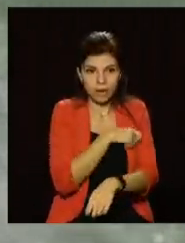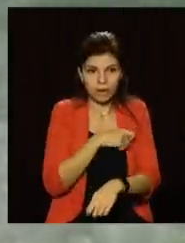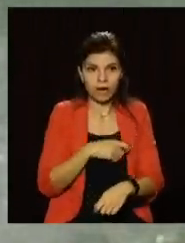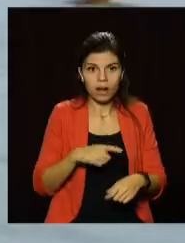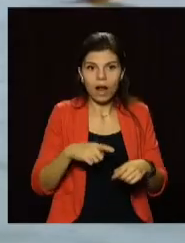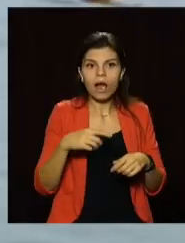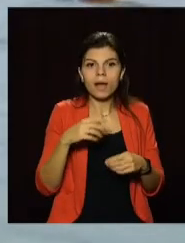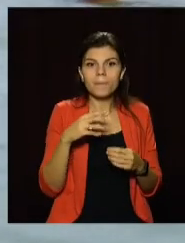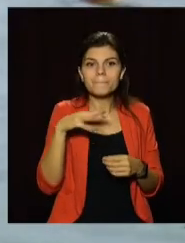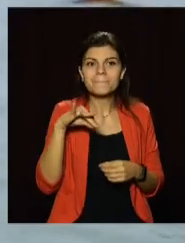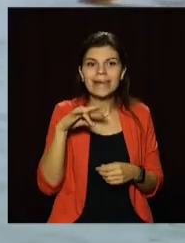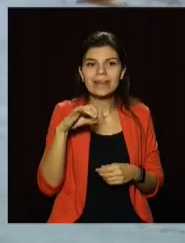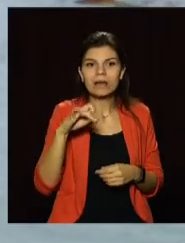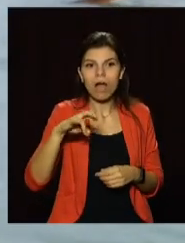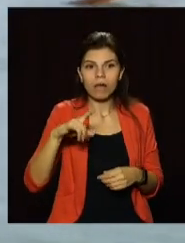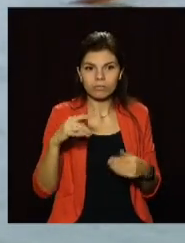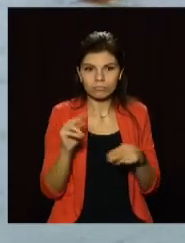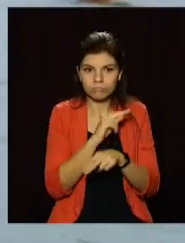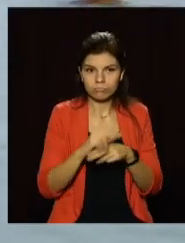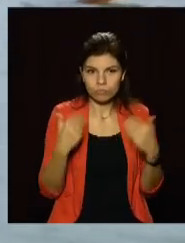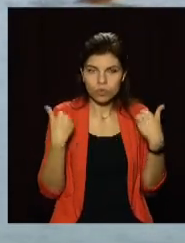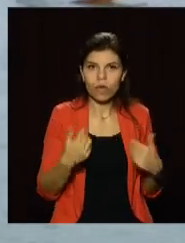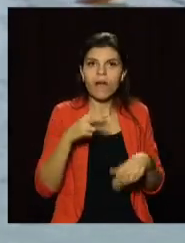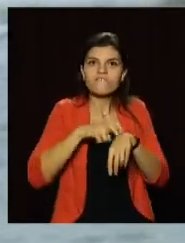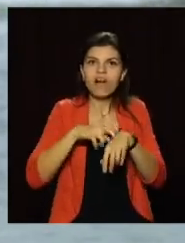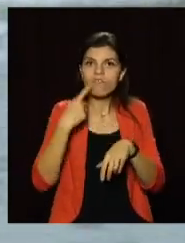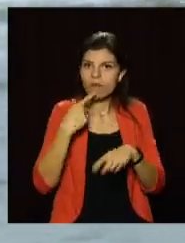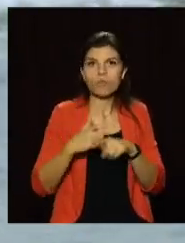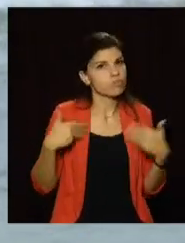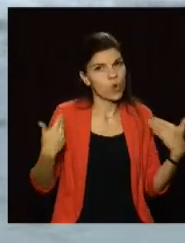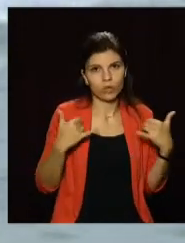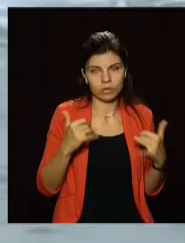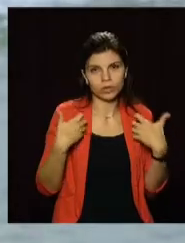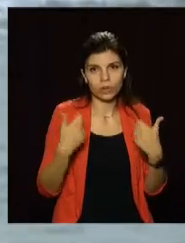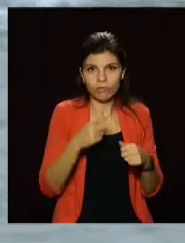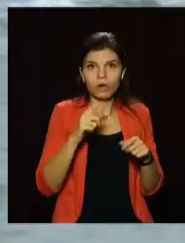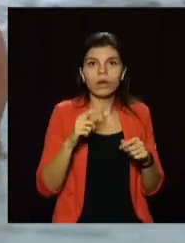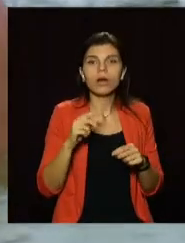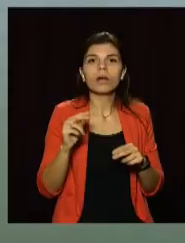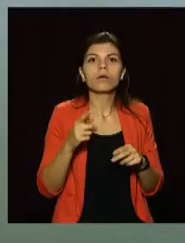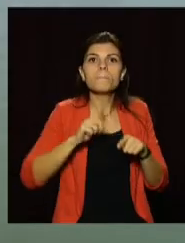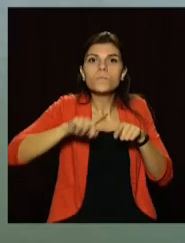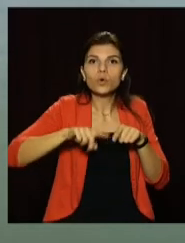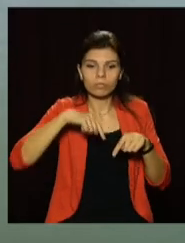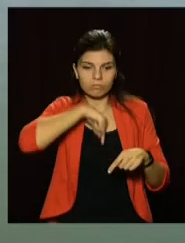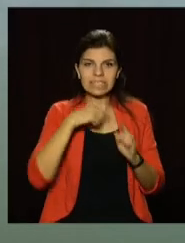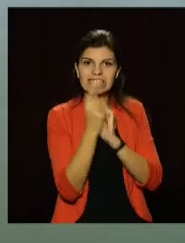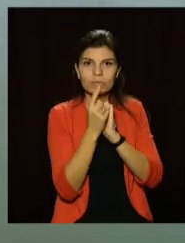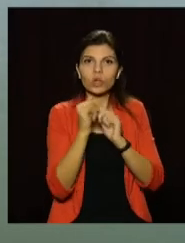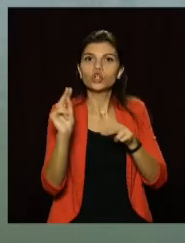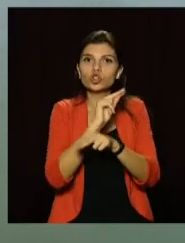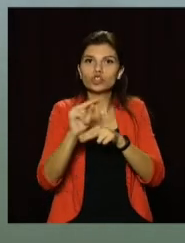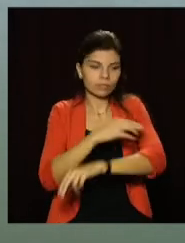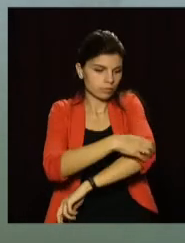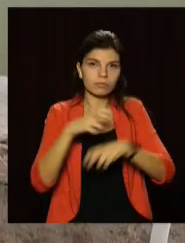десятками мінеральних елементів. Медики наголошують, такі ванни корисні для здоров'я. Вони прискорюють обмінні процеси та лікують суглоби.